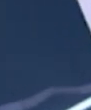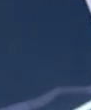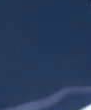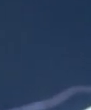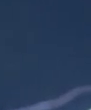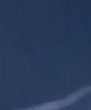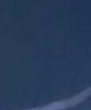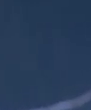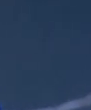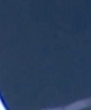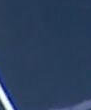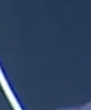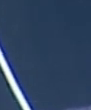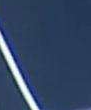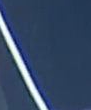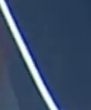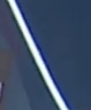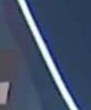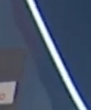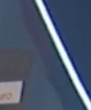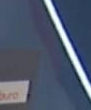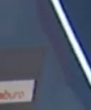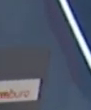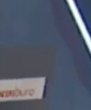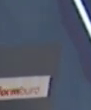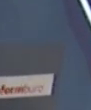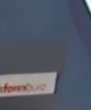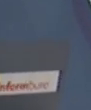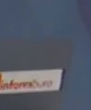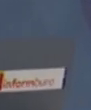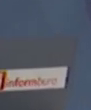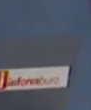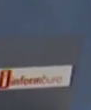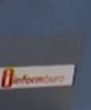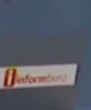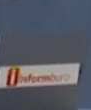и не забудьте включить колокольчик чтобы первыми увидеть все самое важное